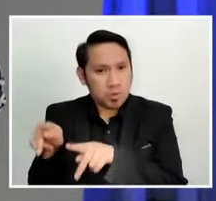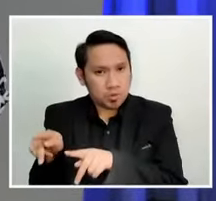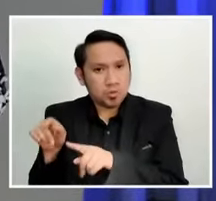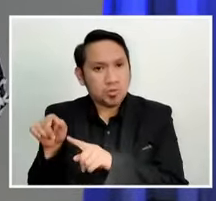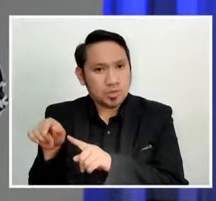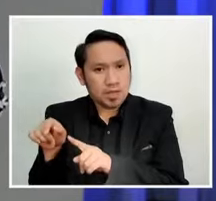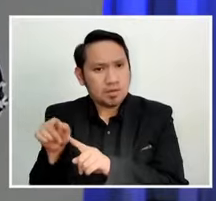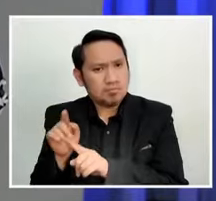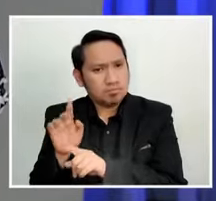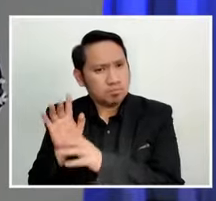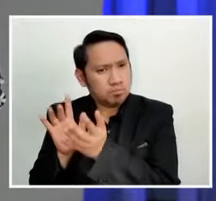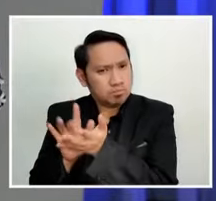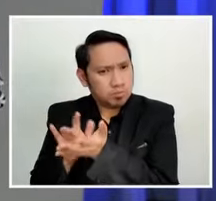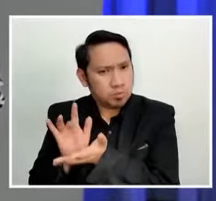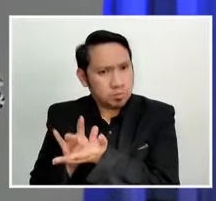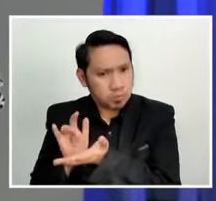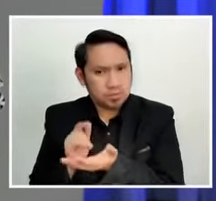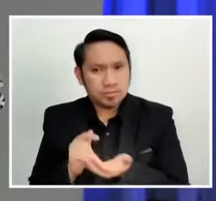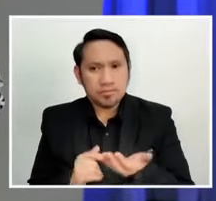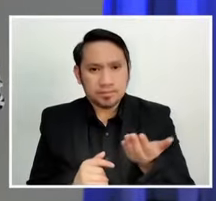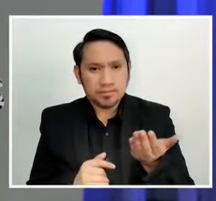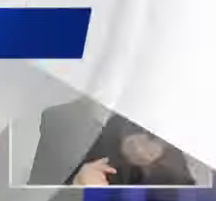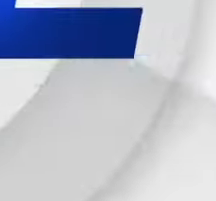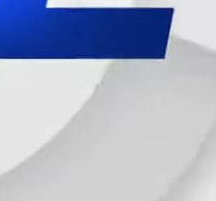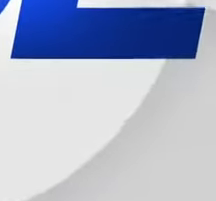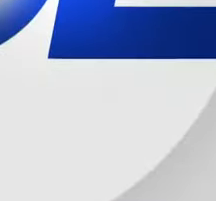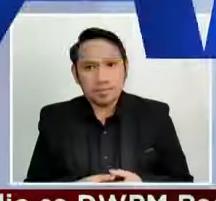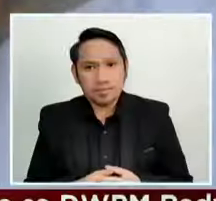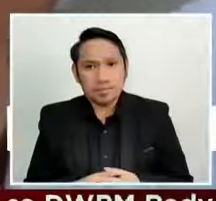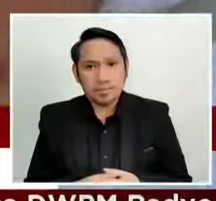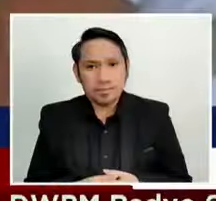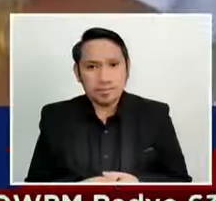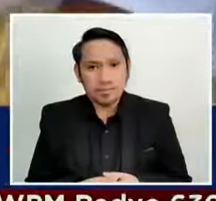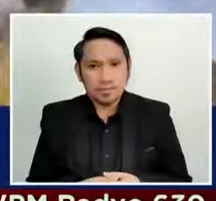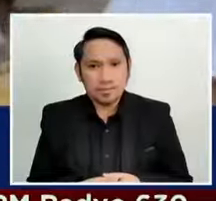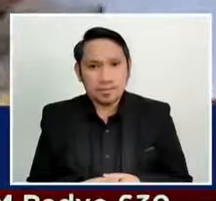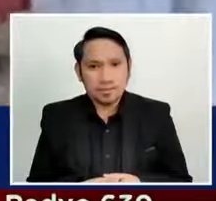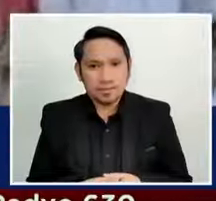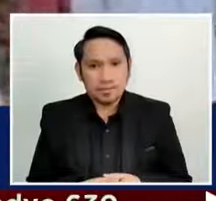Exclusive, nagpapatrol, Jeff Caparas.